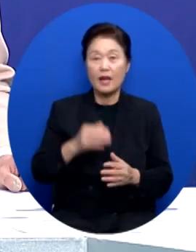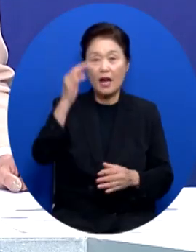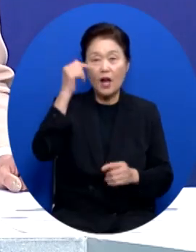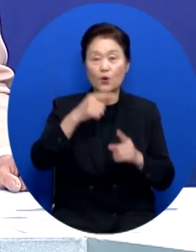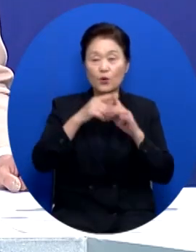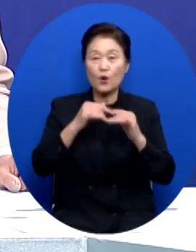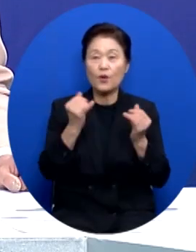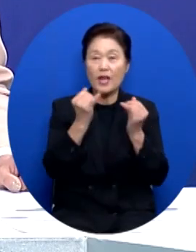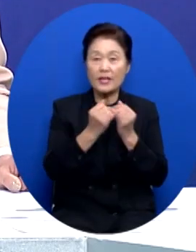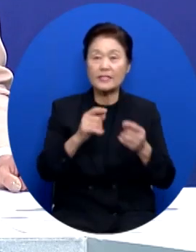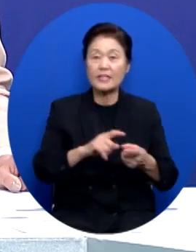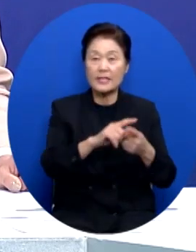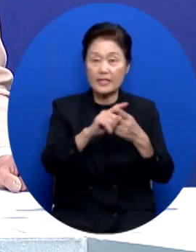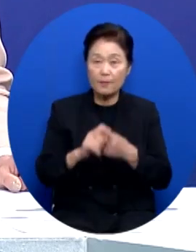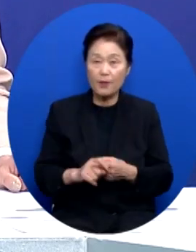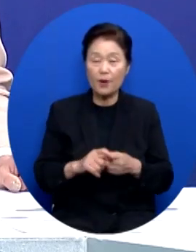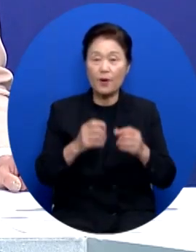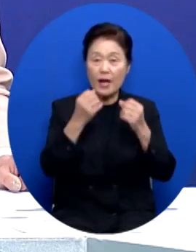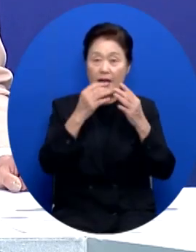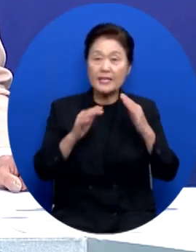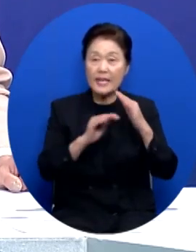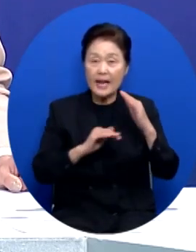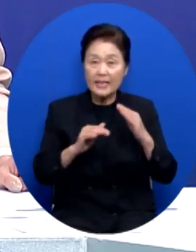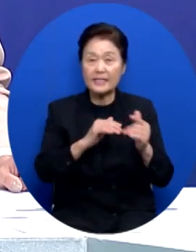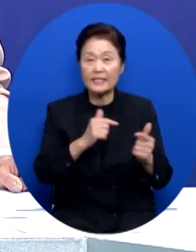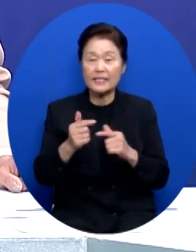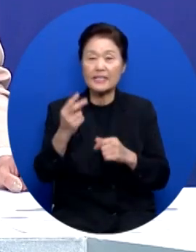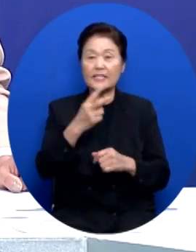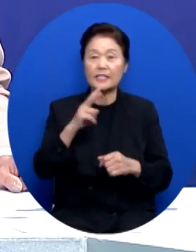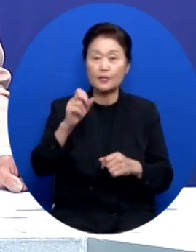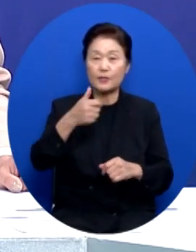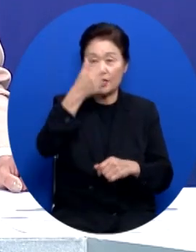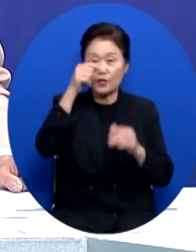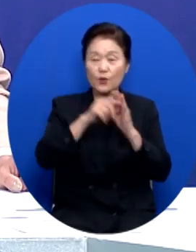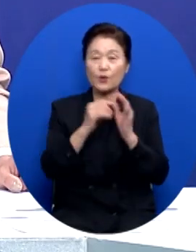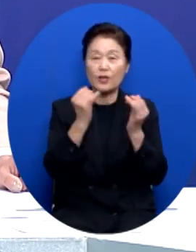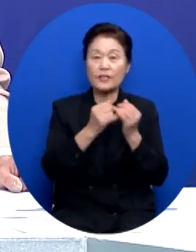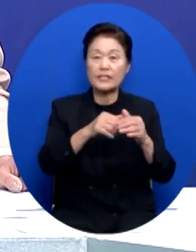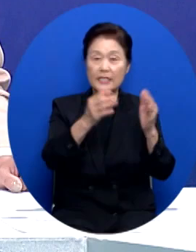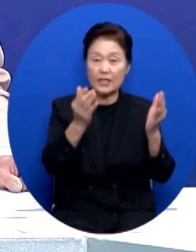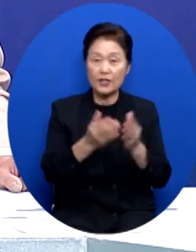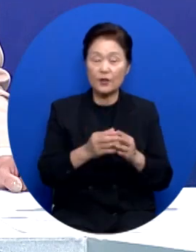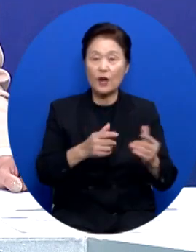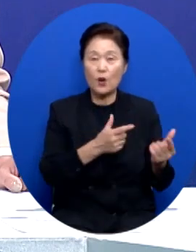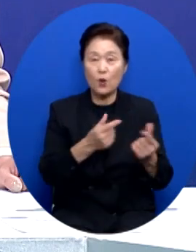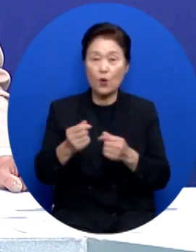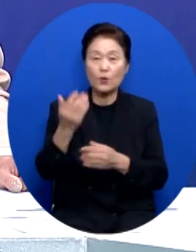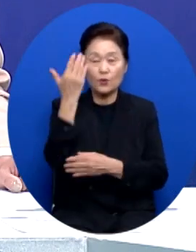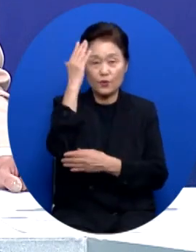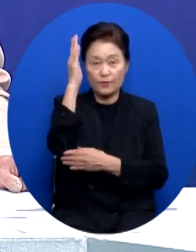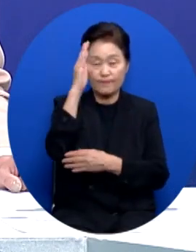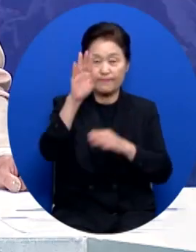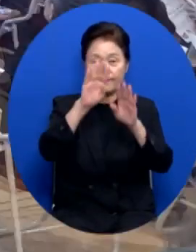한국 교회여성 연합회와 세 가정이 2024년 기독교 여성기관 공동 세미나에